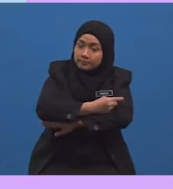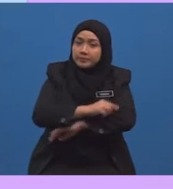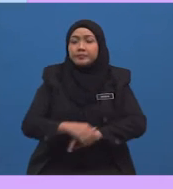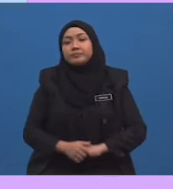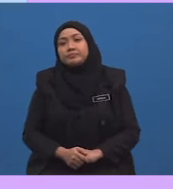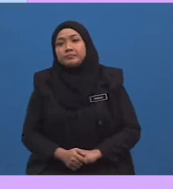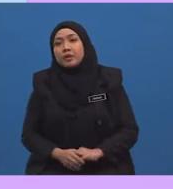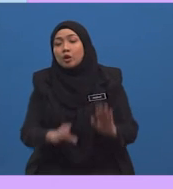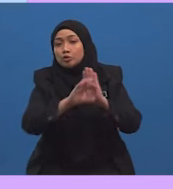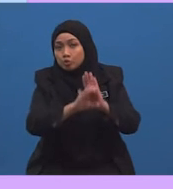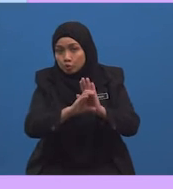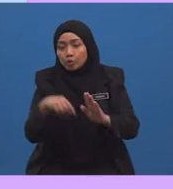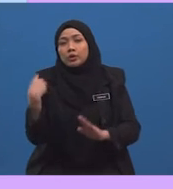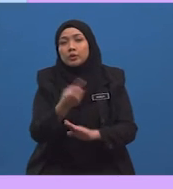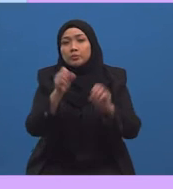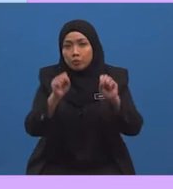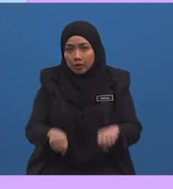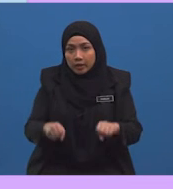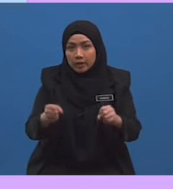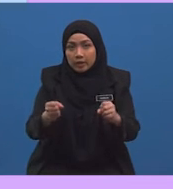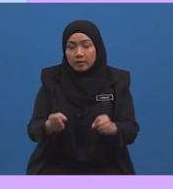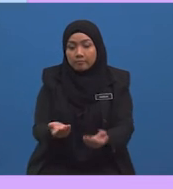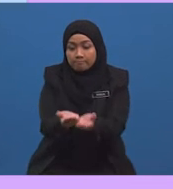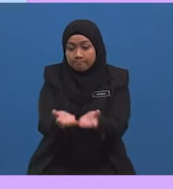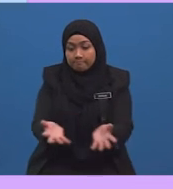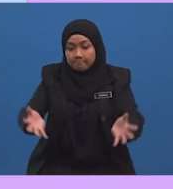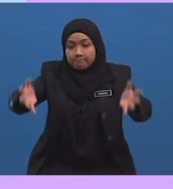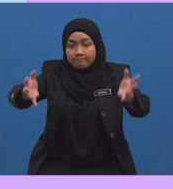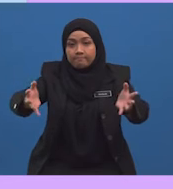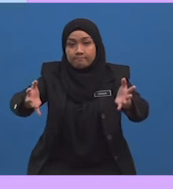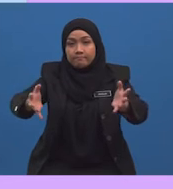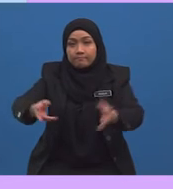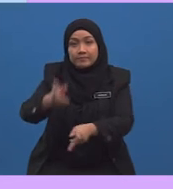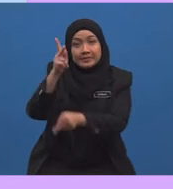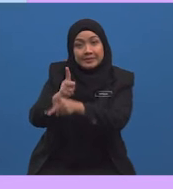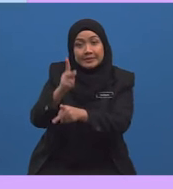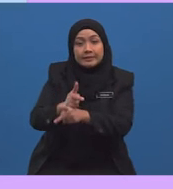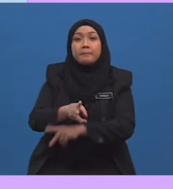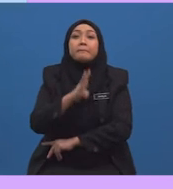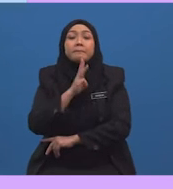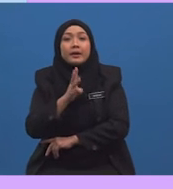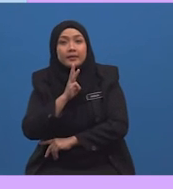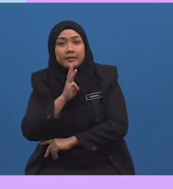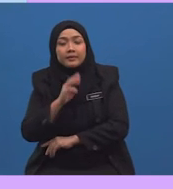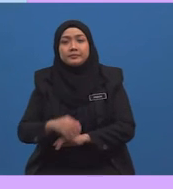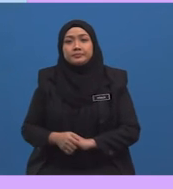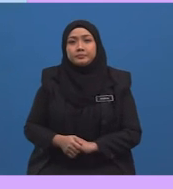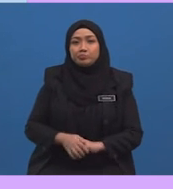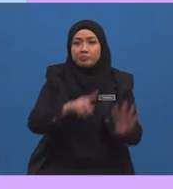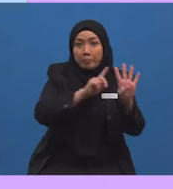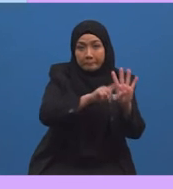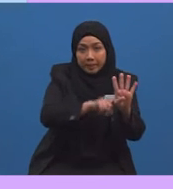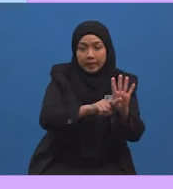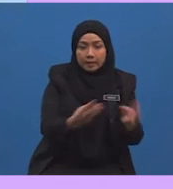boleh mendapatkan tangki di rumah untuk menyimpan air. Langkah yang seterusnya, menanam